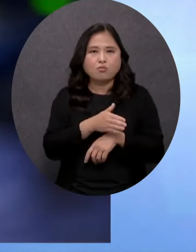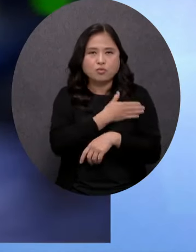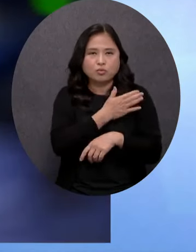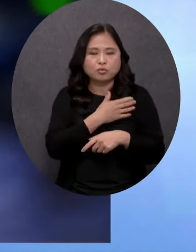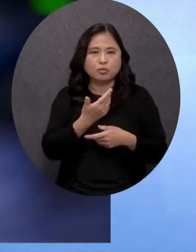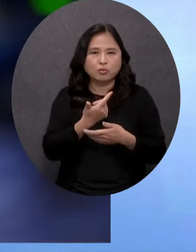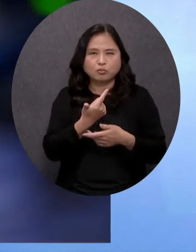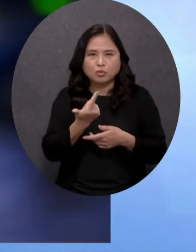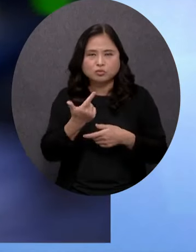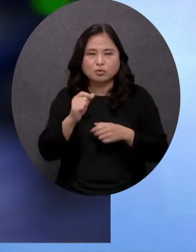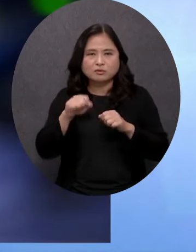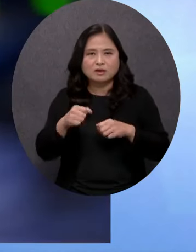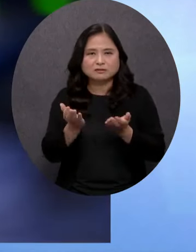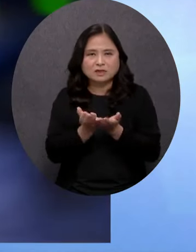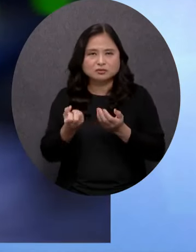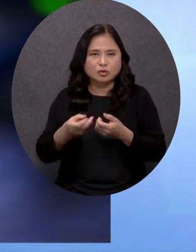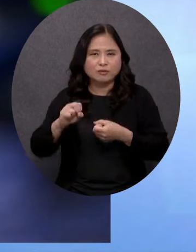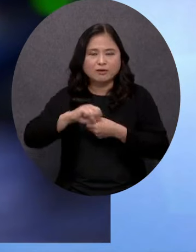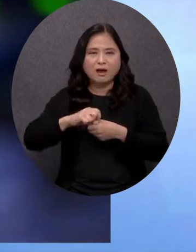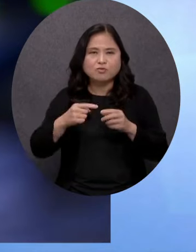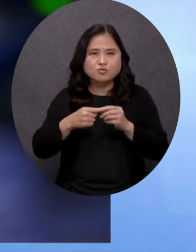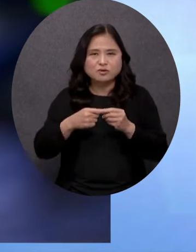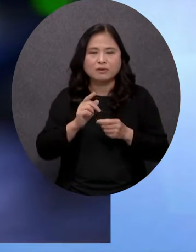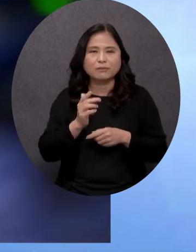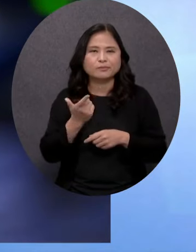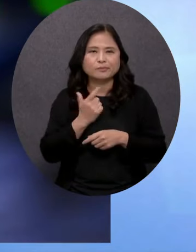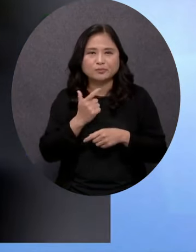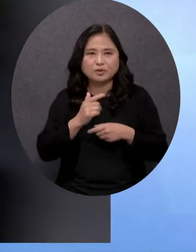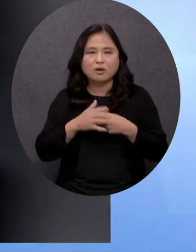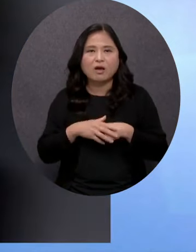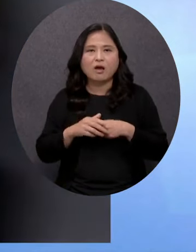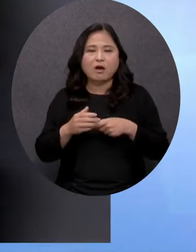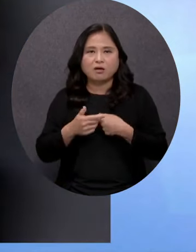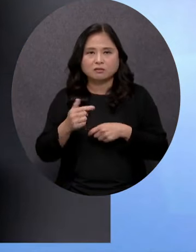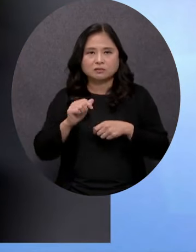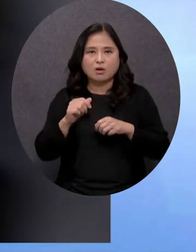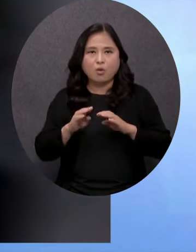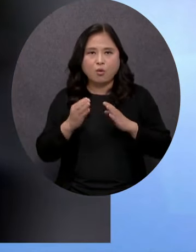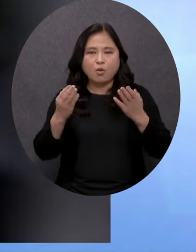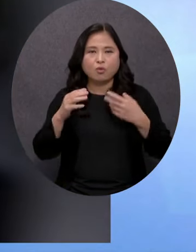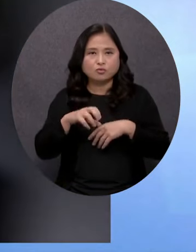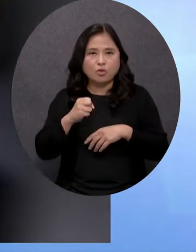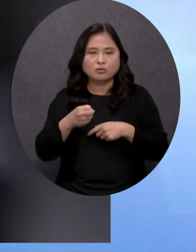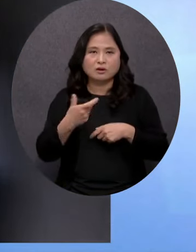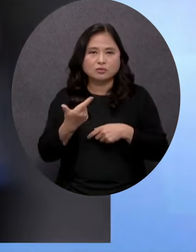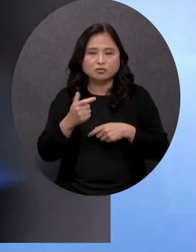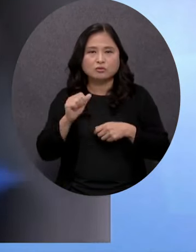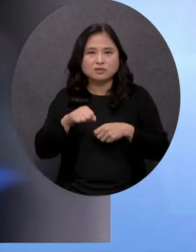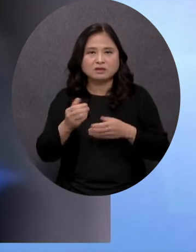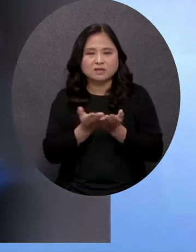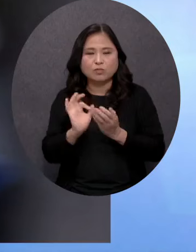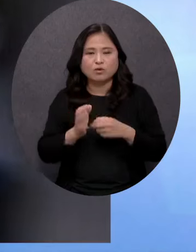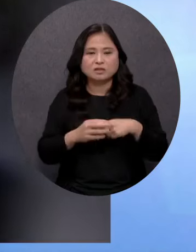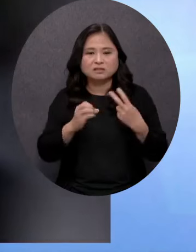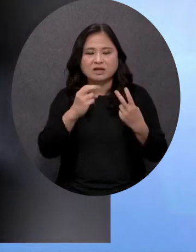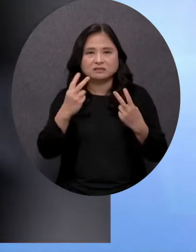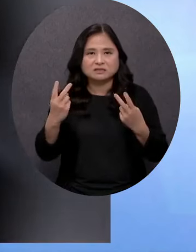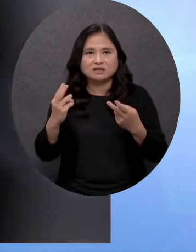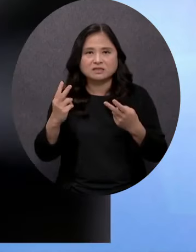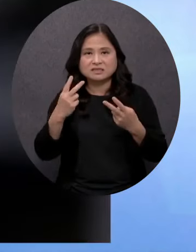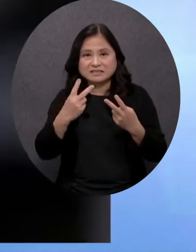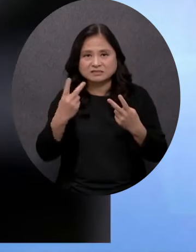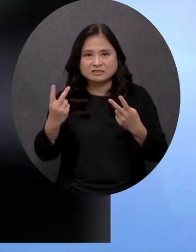能安裝額外軟件，於是冇啟用多重認證核實身份。就算喺2022年5月取消在家工